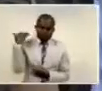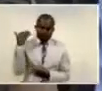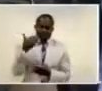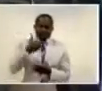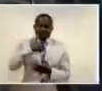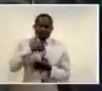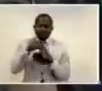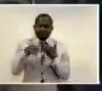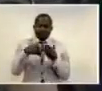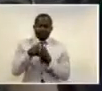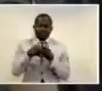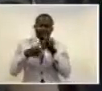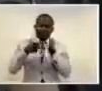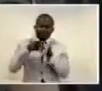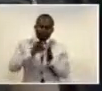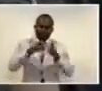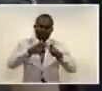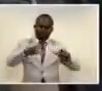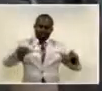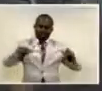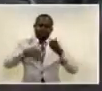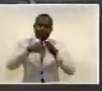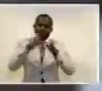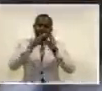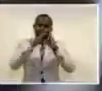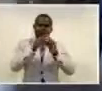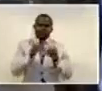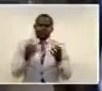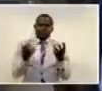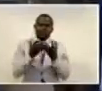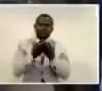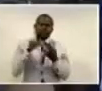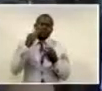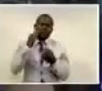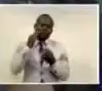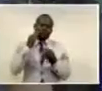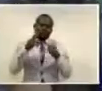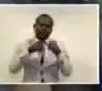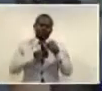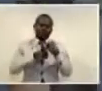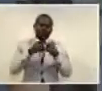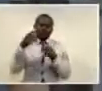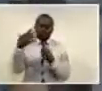adufite twarage twigurira ikibanza twiyubakira inzu ihwanye na miliyoni 65